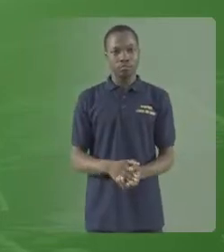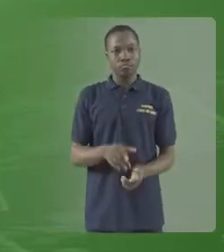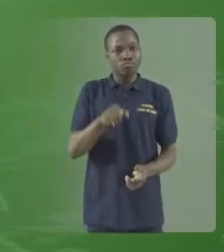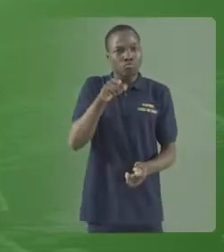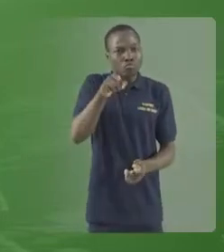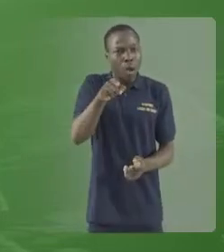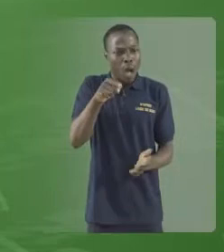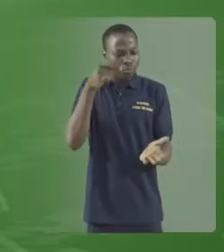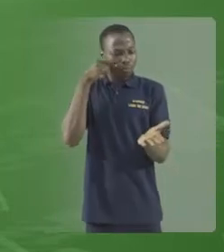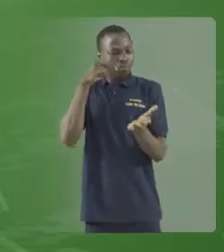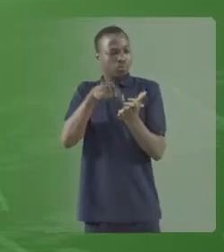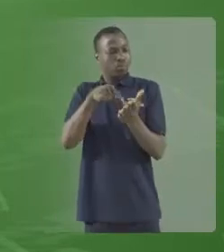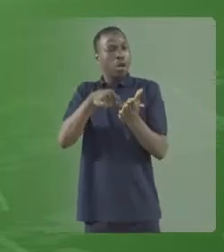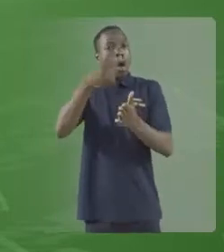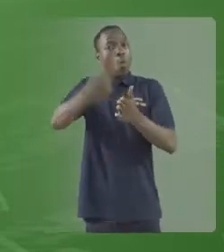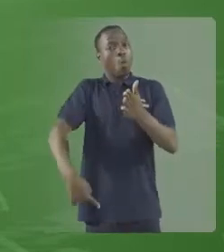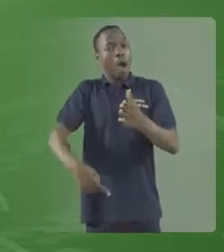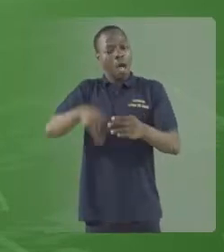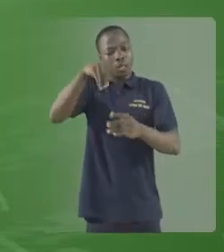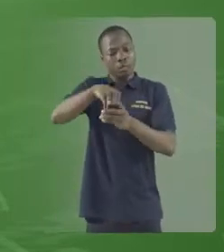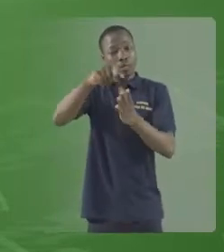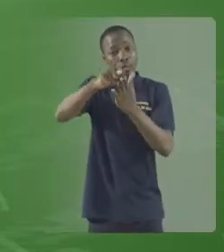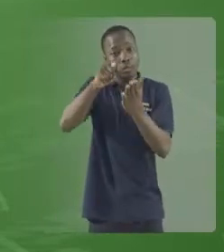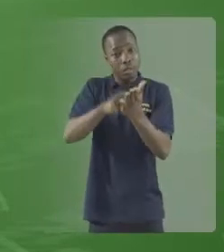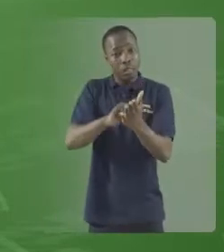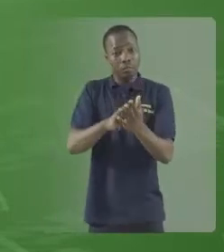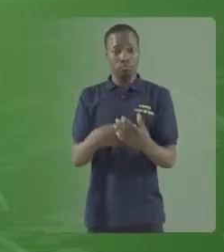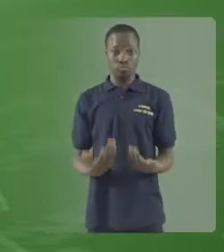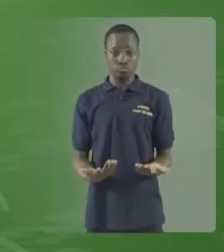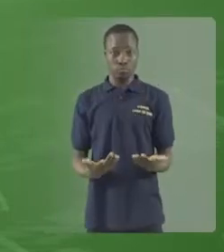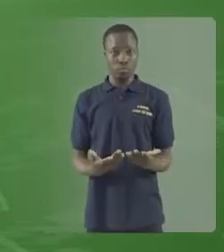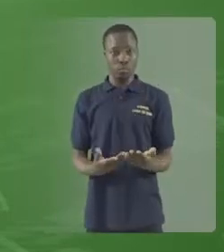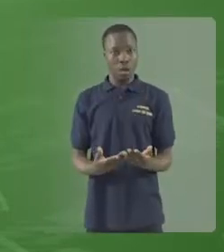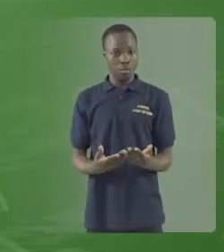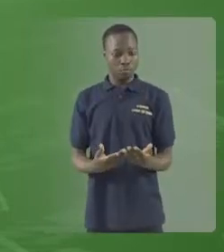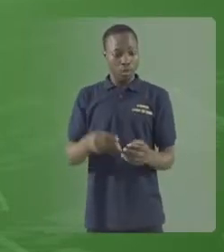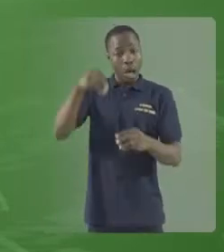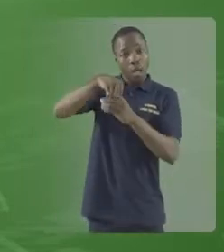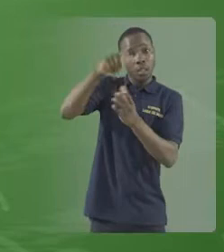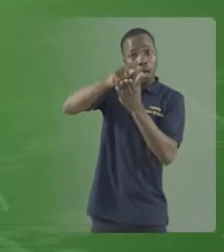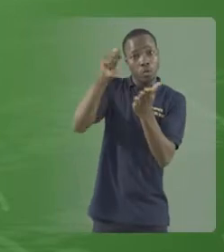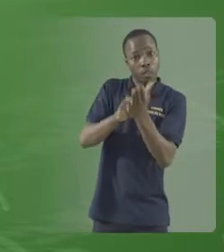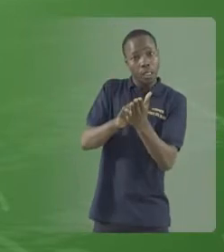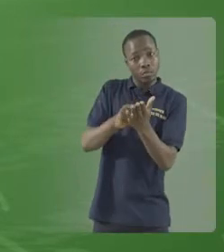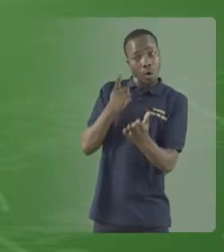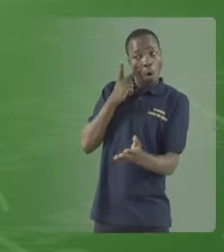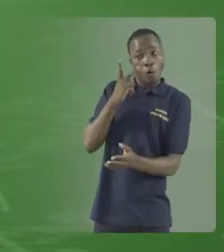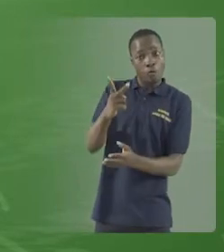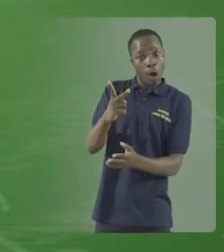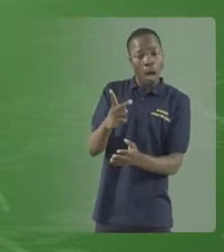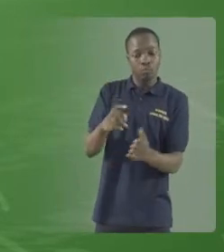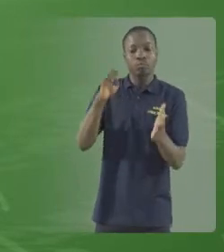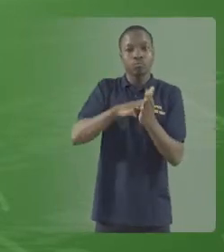le constat que nous pouvons dégager? Alors, nous voyons bien à travers le texte que les élèves